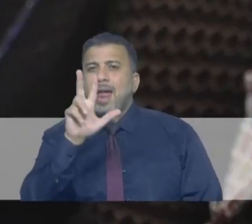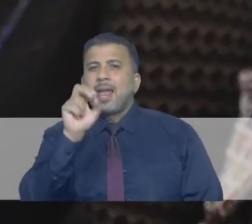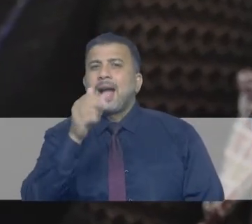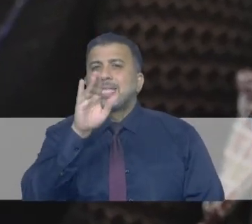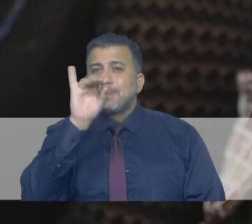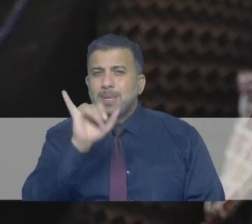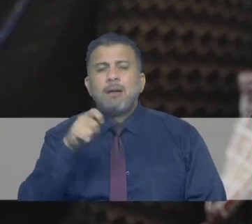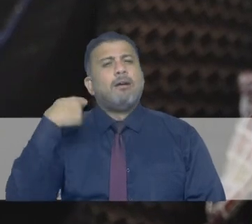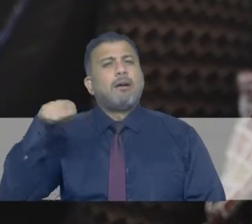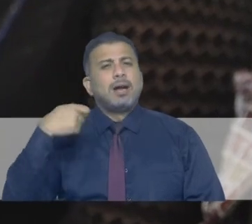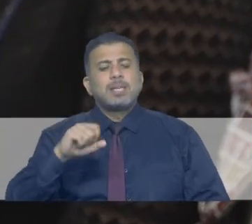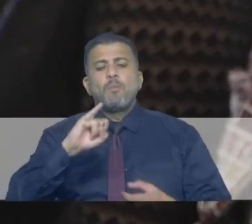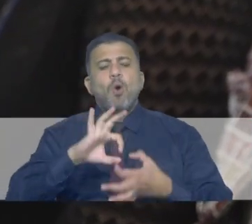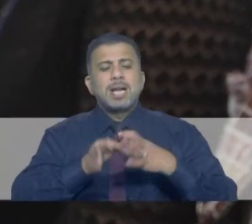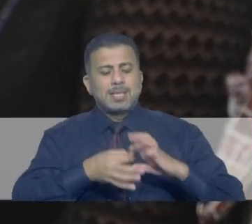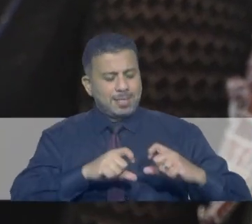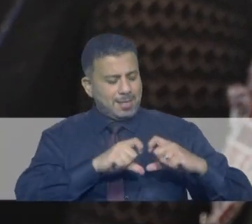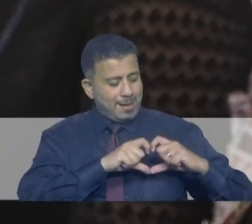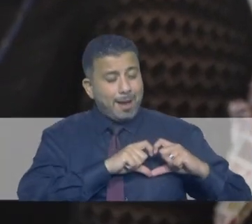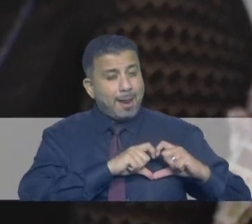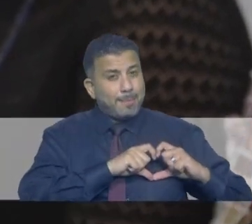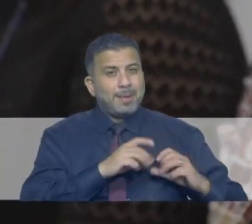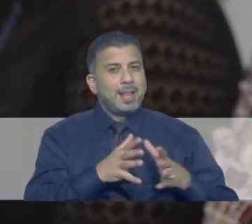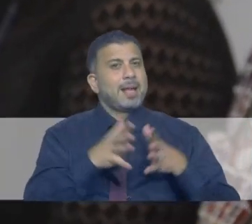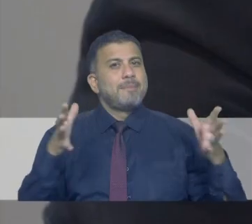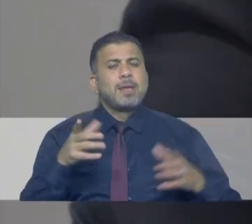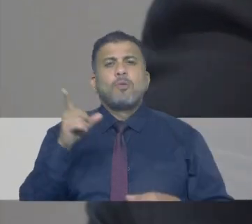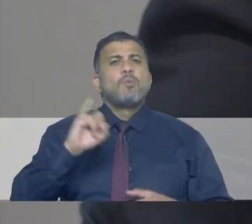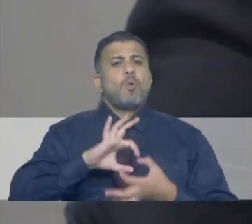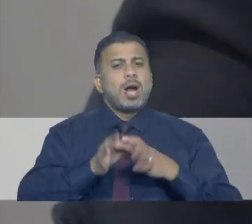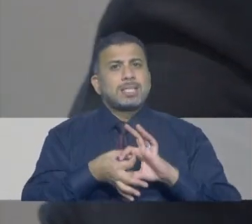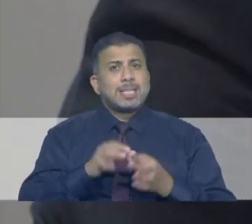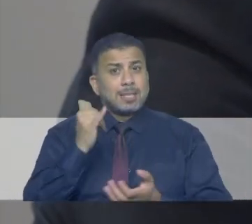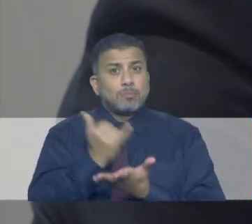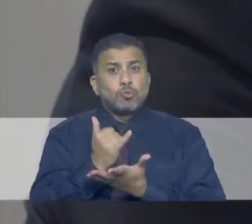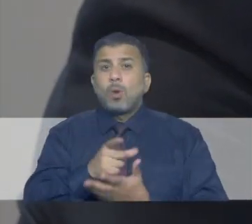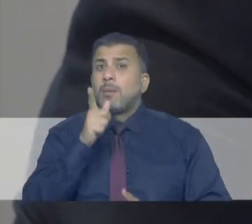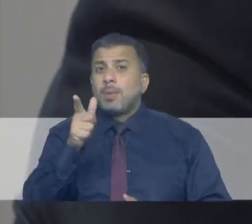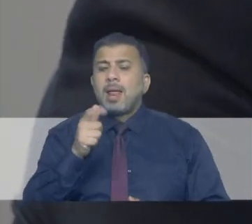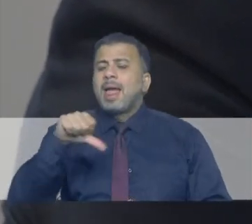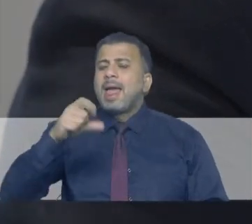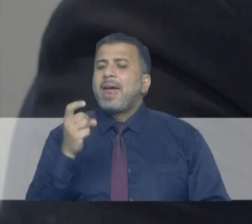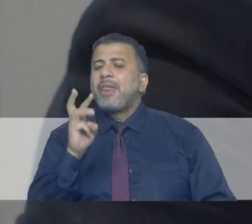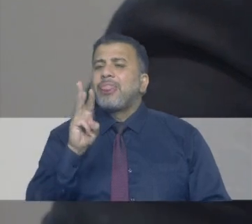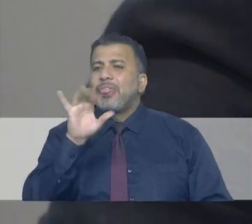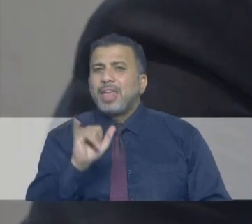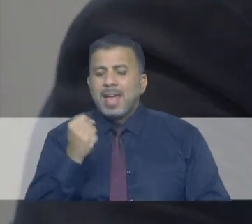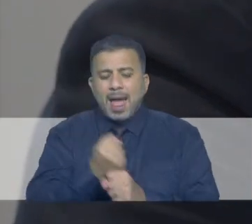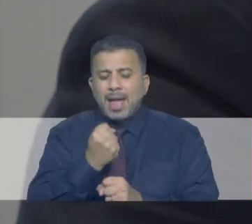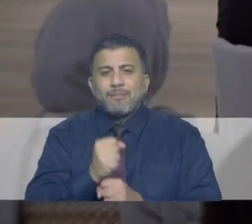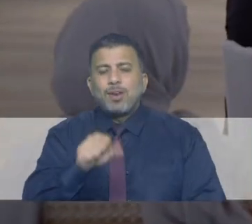القاسمي رئيسة مؤسسة القلب الكبير والمؤسسة ورئيسة مجلس إرثي للحرف